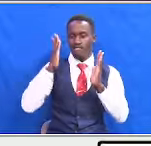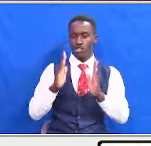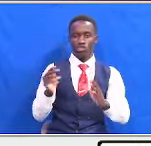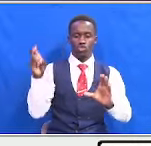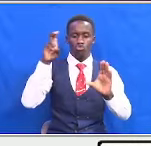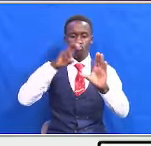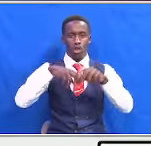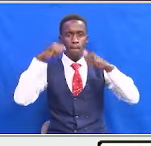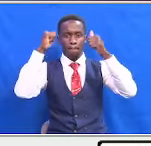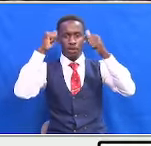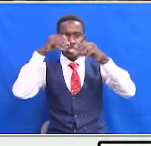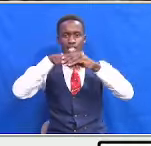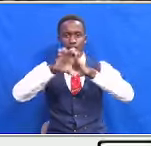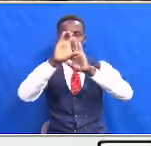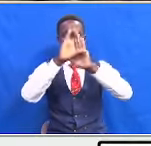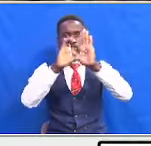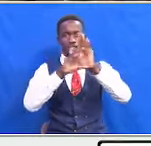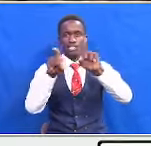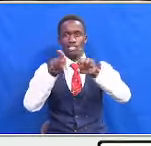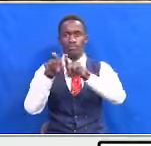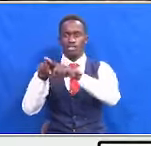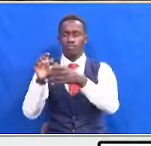kama ilivyo kikatiba.